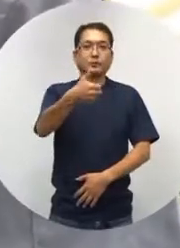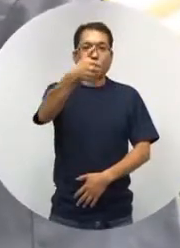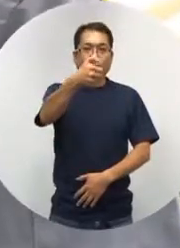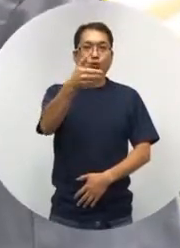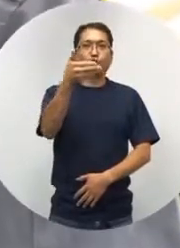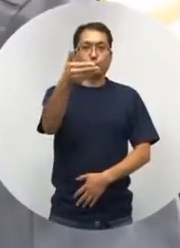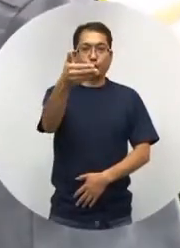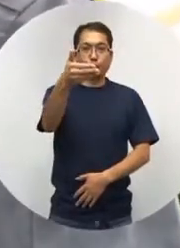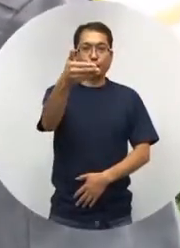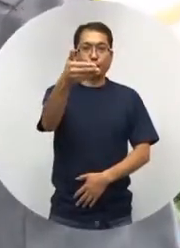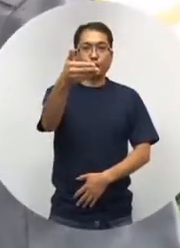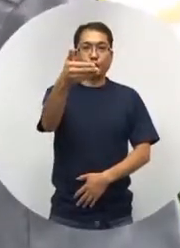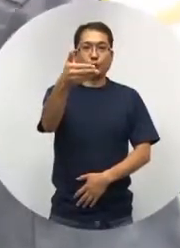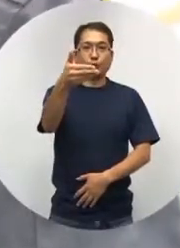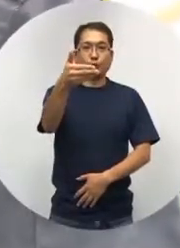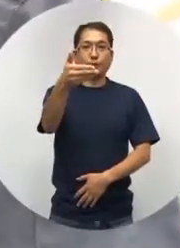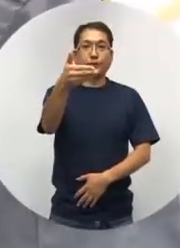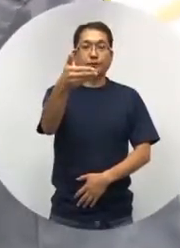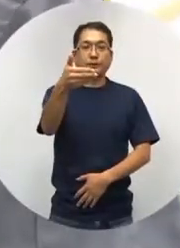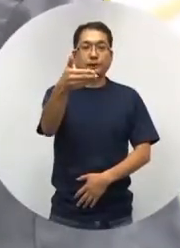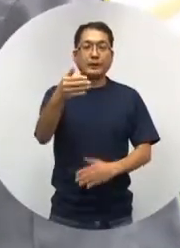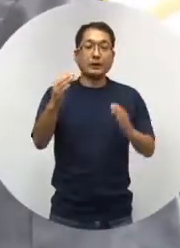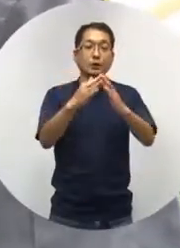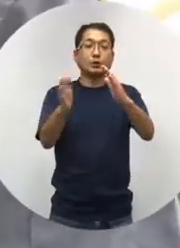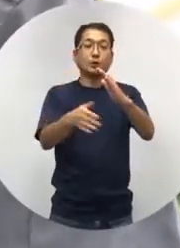59、不在